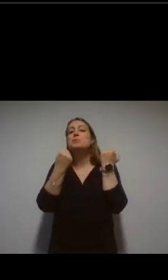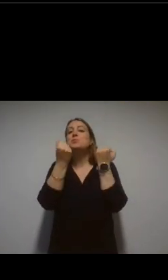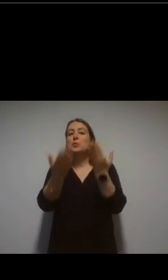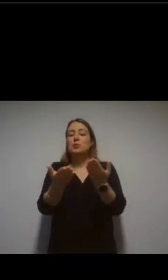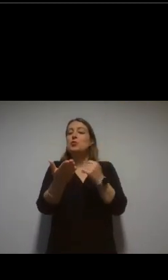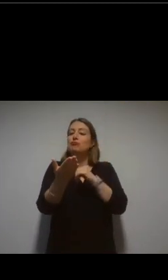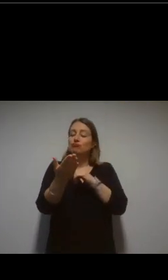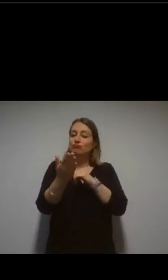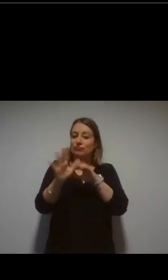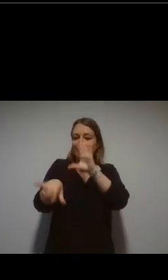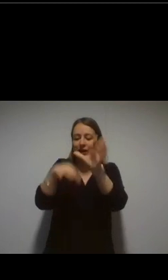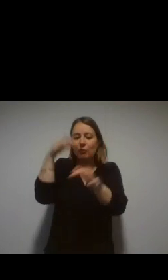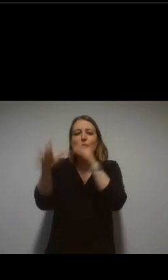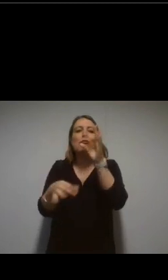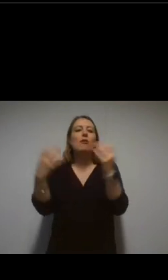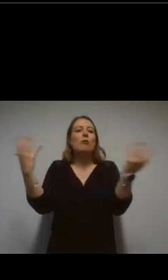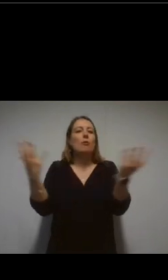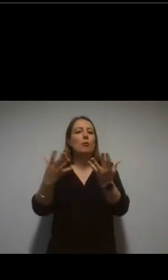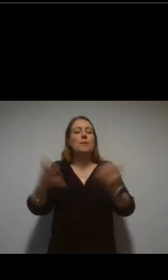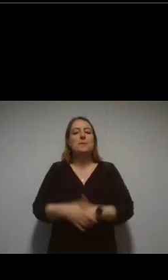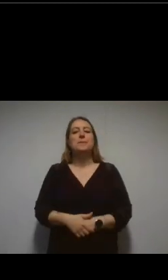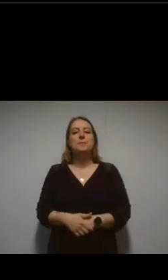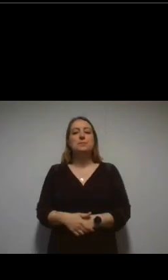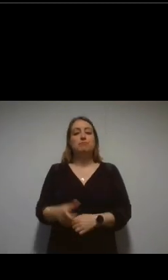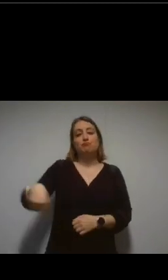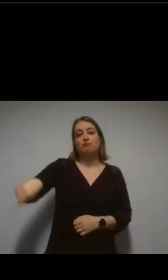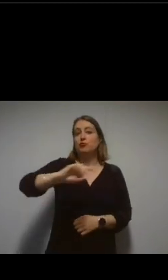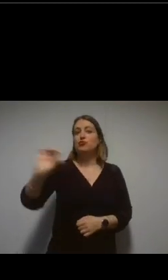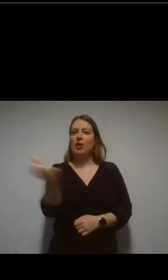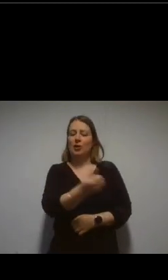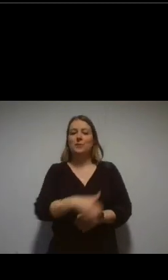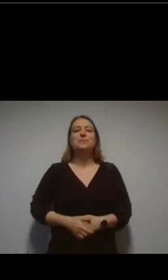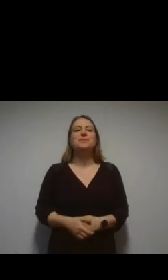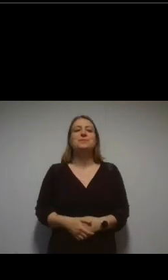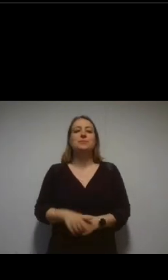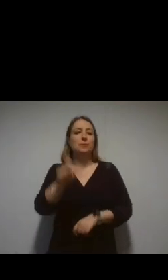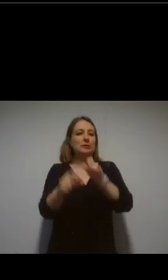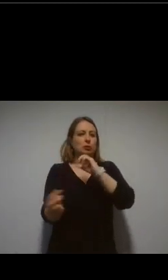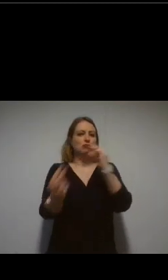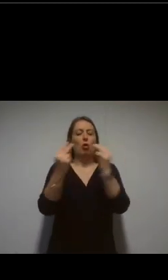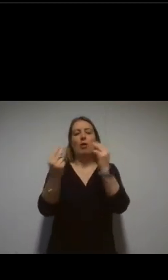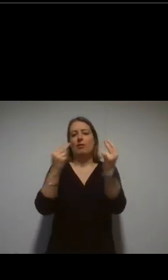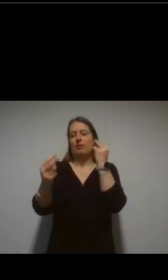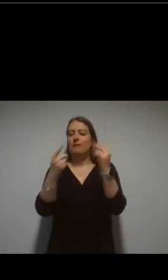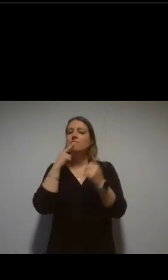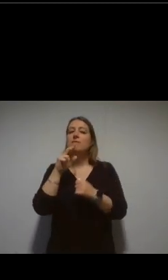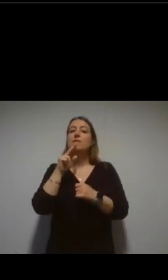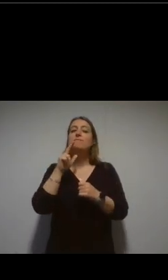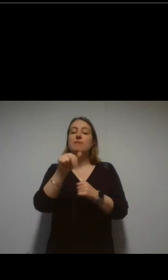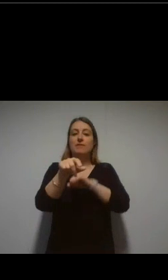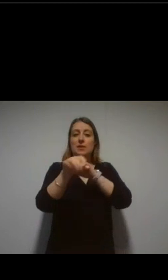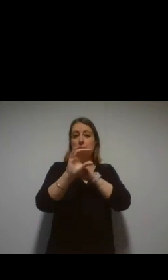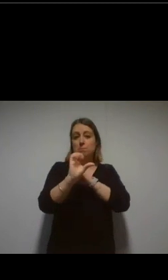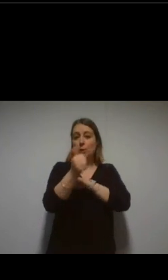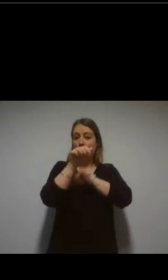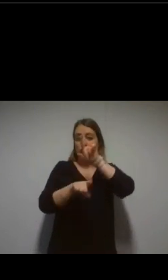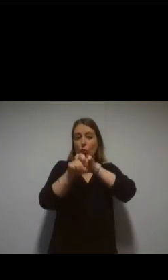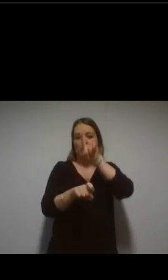nous aimerions en savoir un peu plus sur vous qui nous regardez et je vais donc lancer un premier